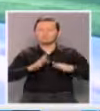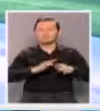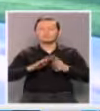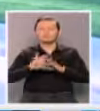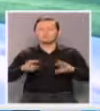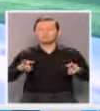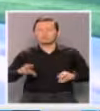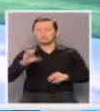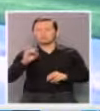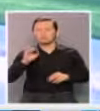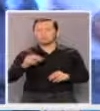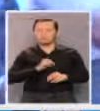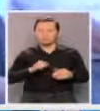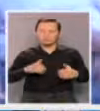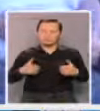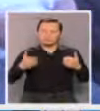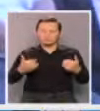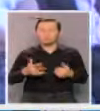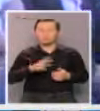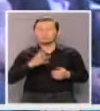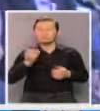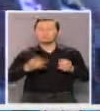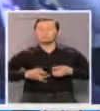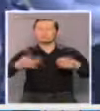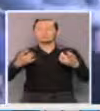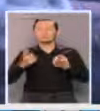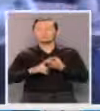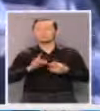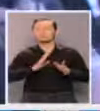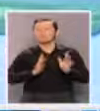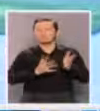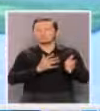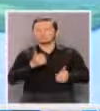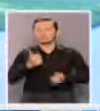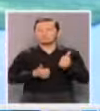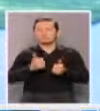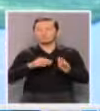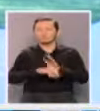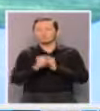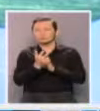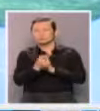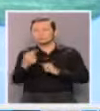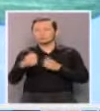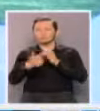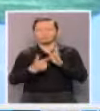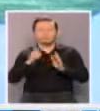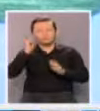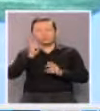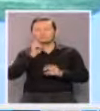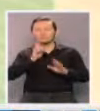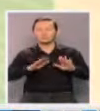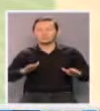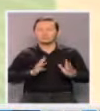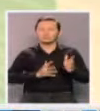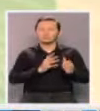әкімі Серік Арыстан құттықтады. Сонымен қатар мерекелік шара аясында веложарыс өтті. Жарысқа 13 пен 17 жас аралығындағы жасөспірімдер